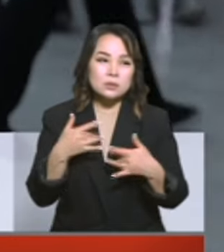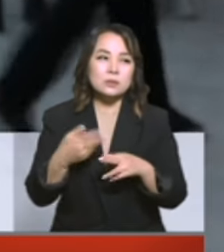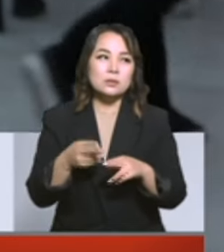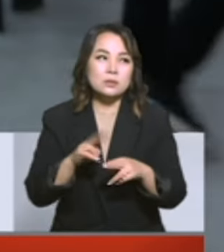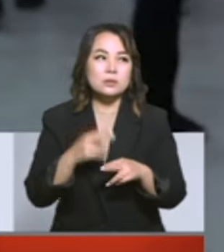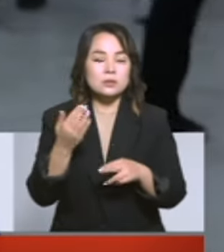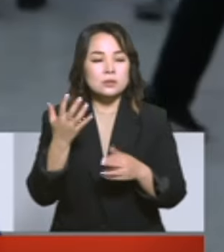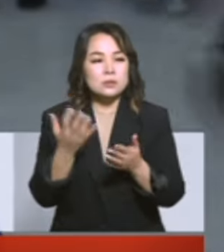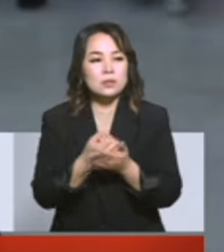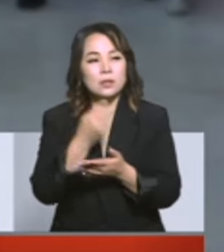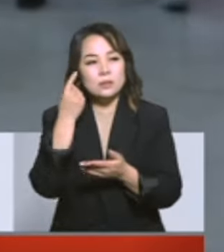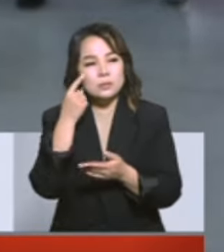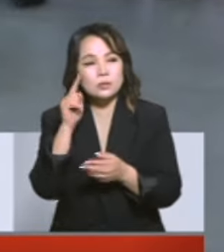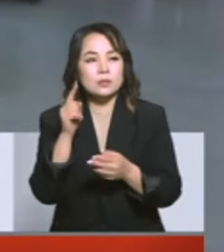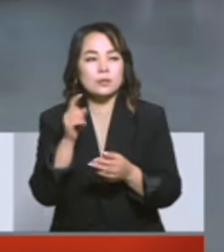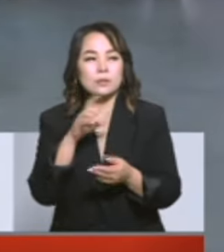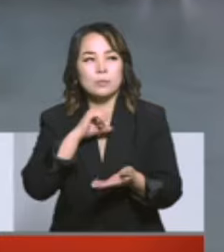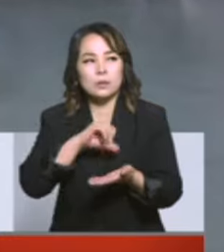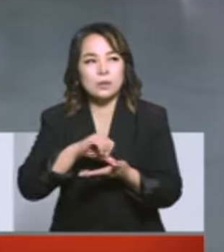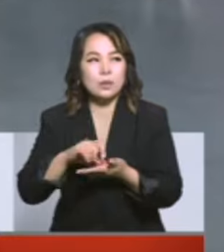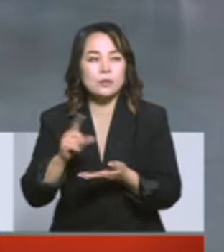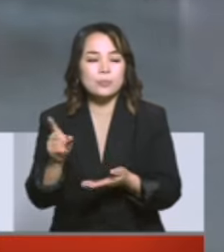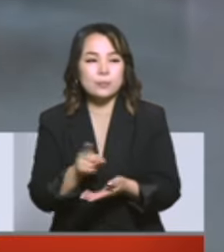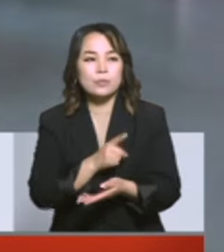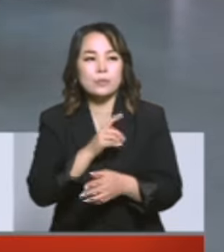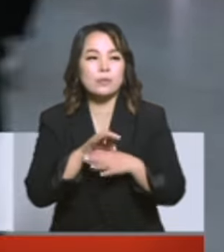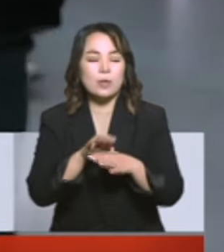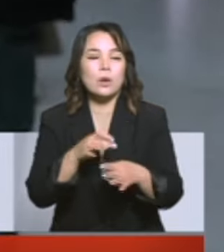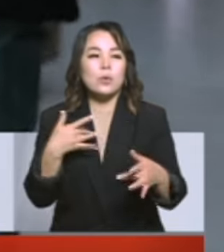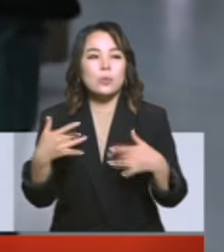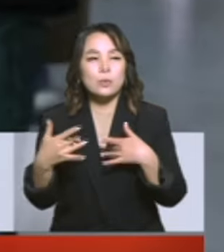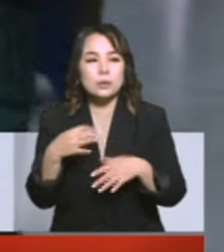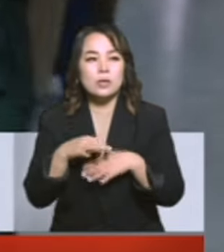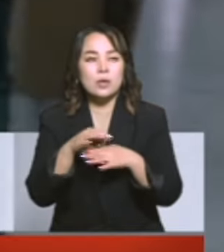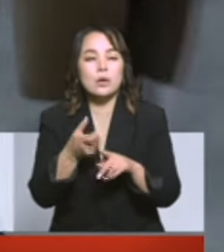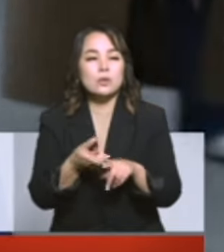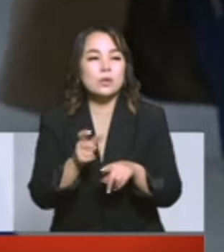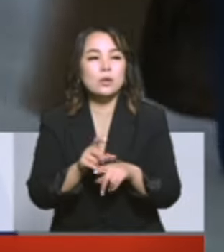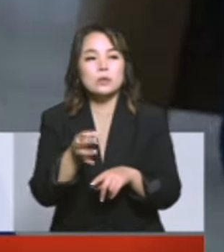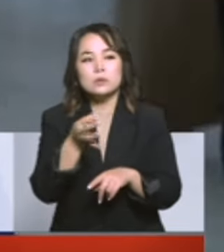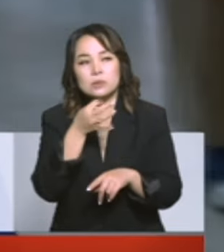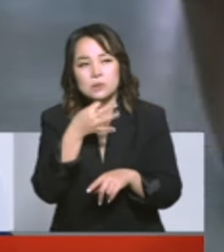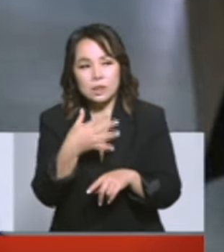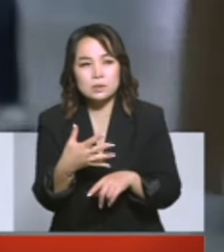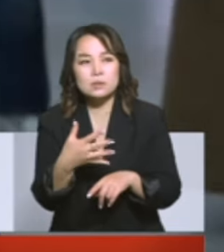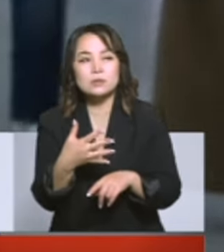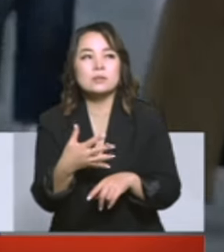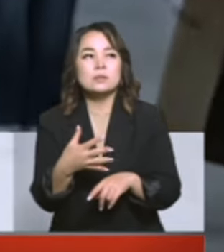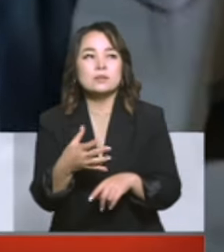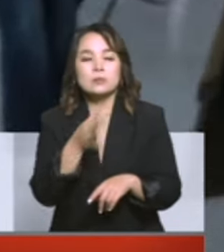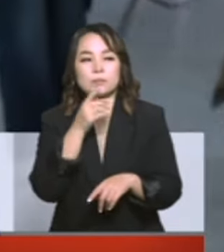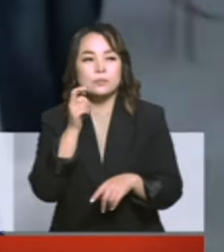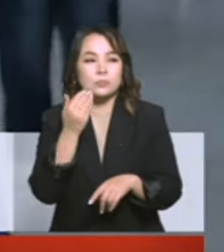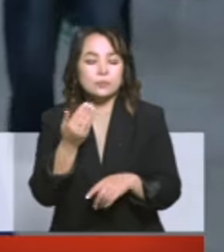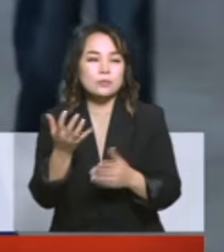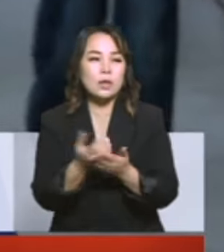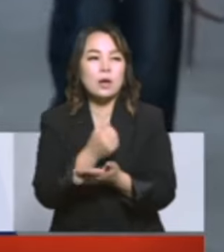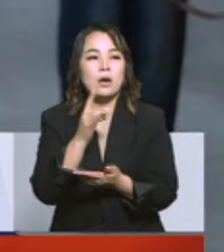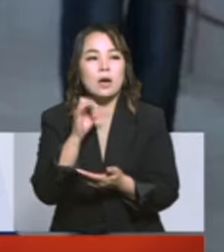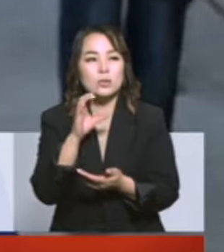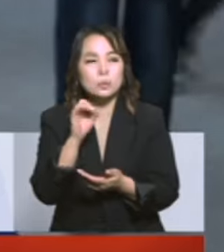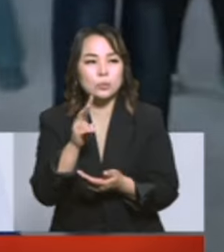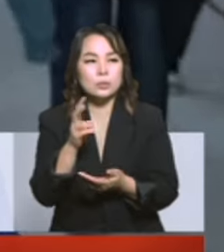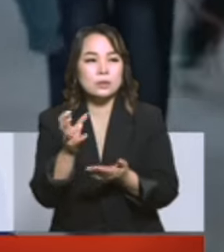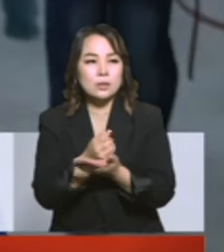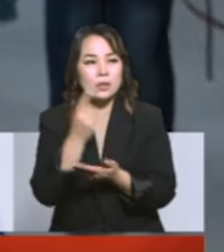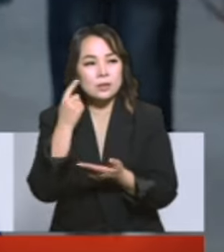оның тапқыры ұнады, оның шеберлігі, өнерлігі ұнады. Расул өте тапқыр болды. Және